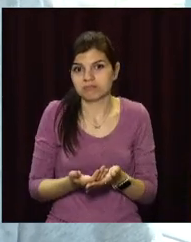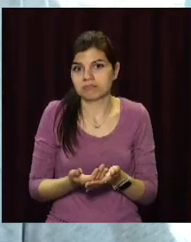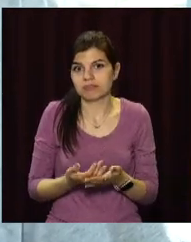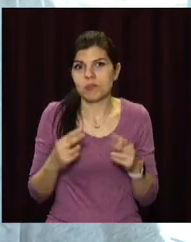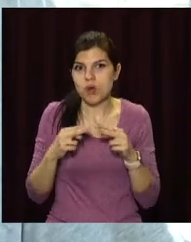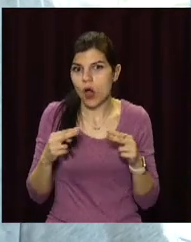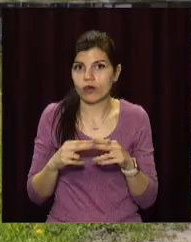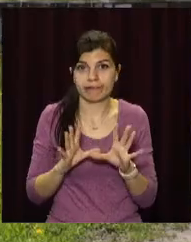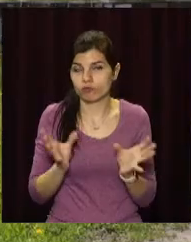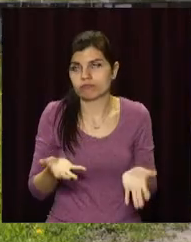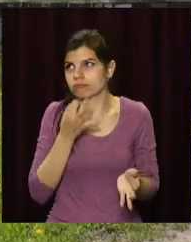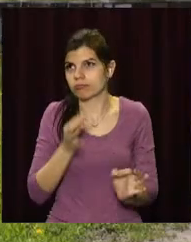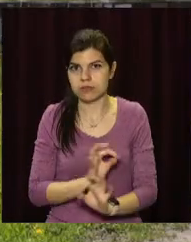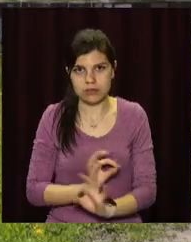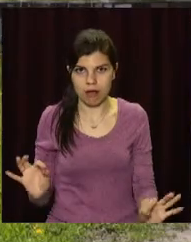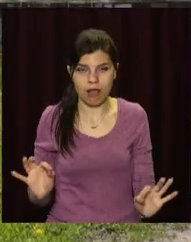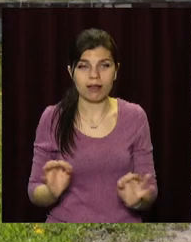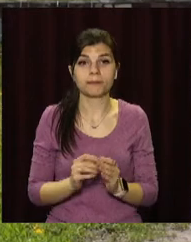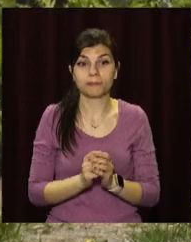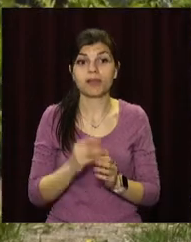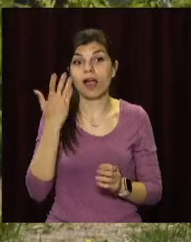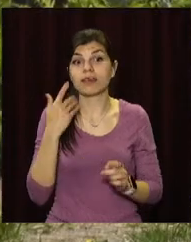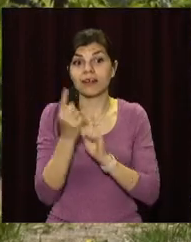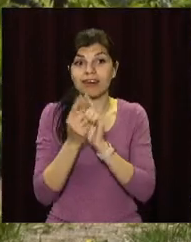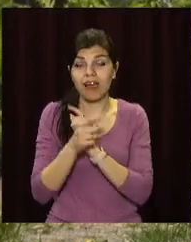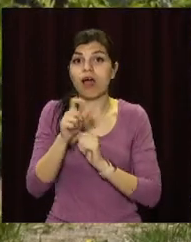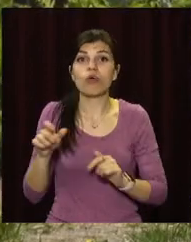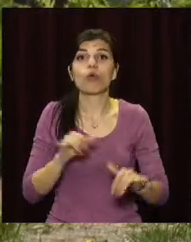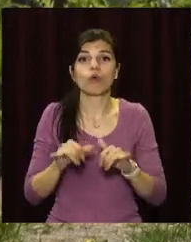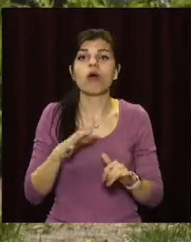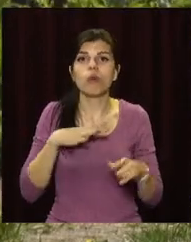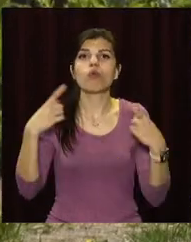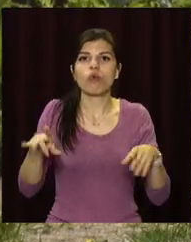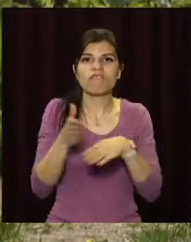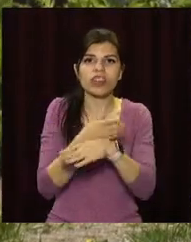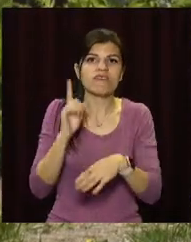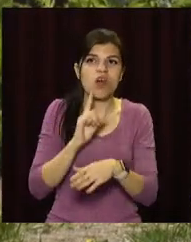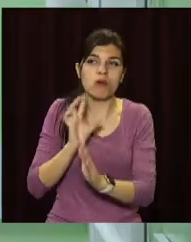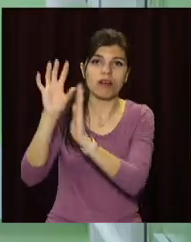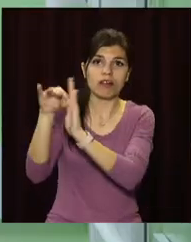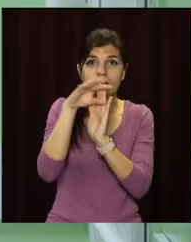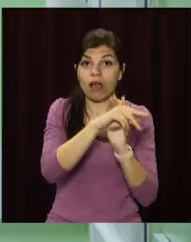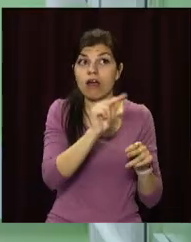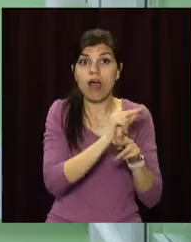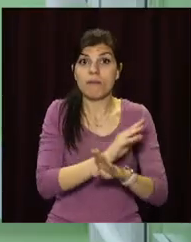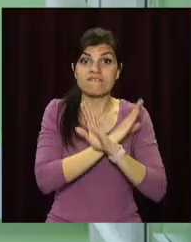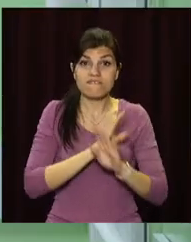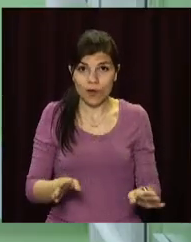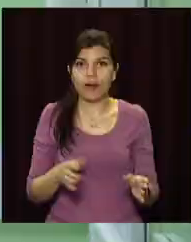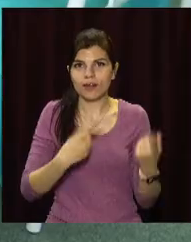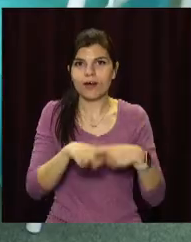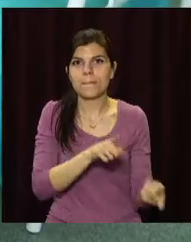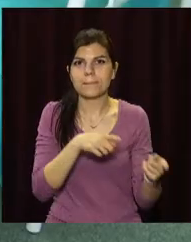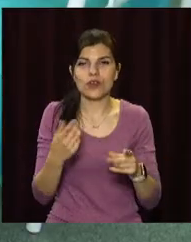Простині, ну, ідеально. Поки тривала реконструкція, пацієнти лікувалися в інших відділеннях. Тільки-но роботи закінчилися, їх перевели